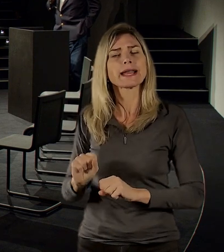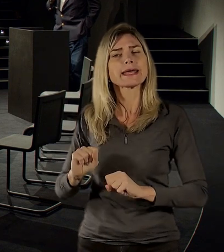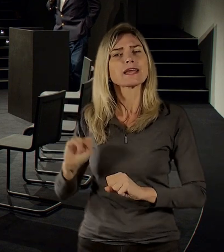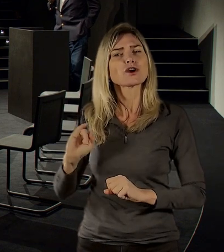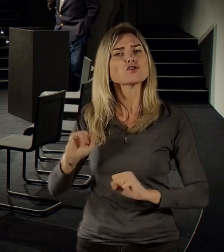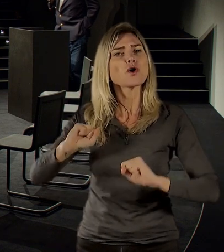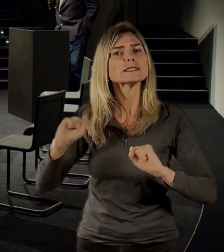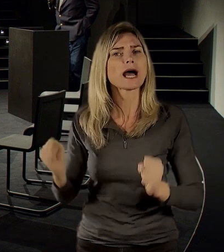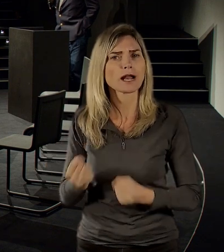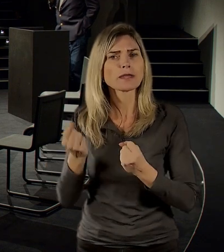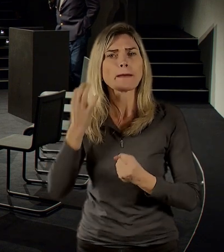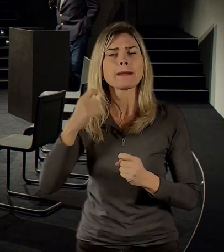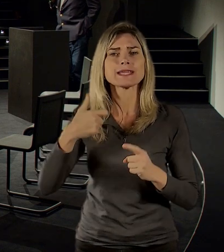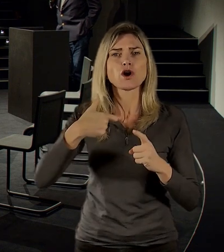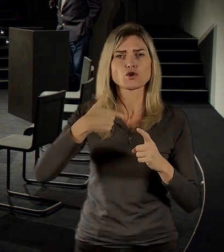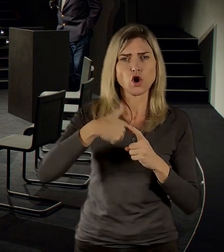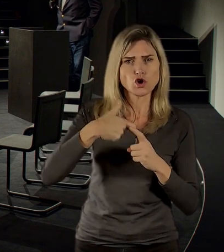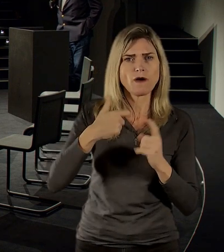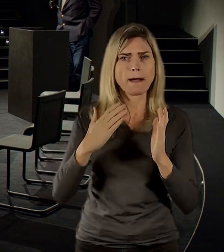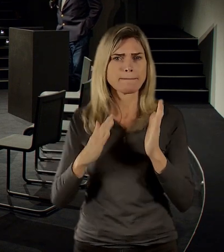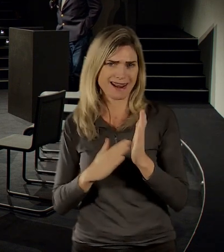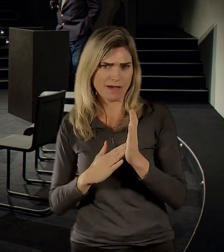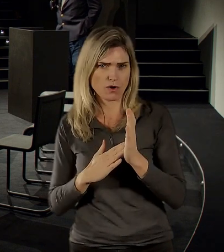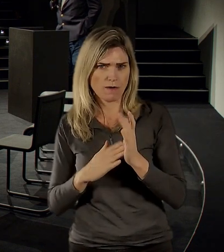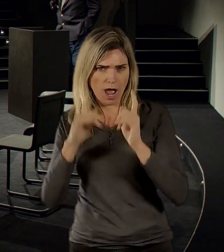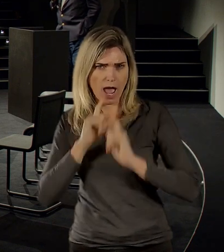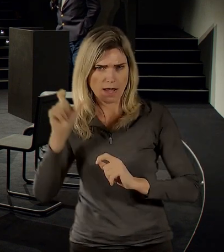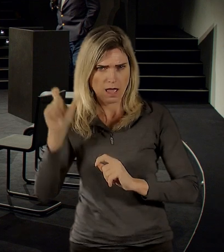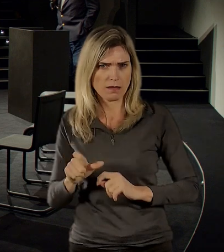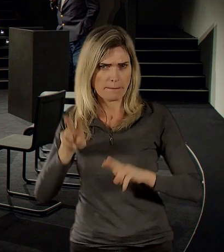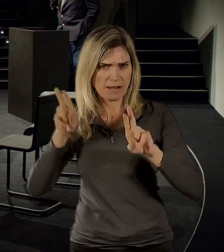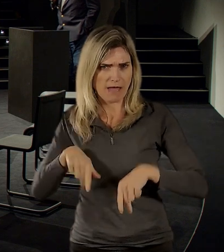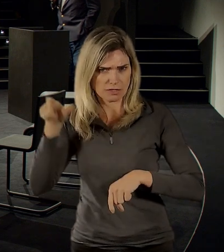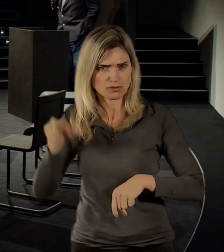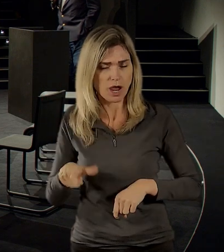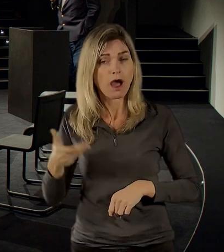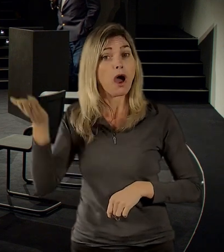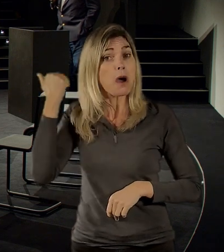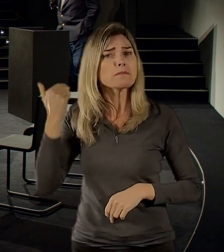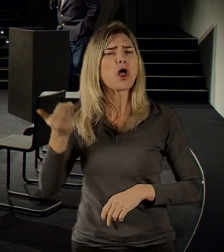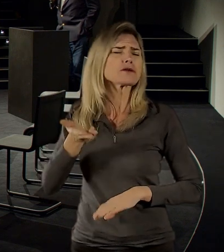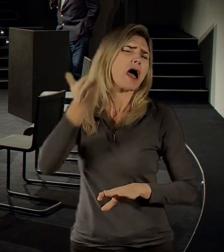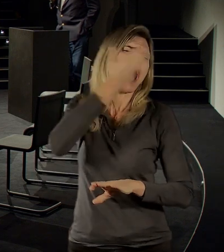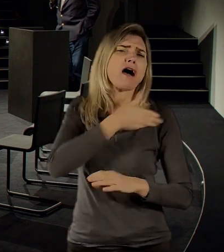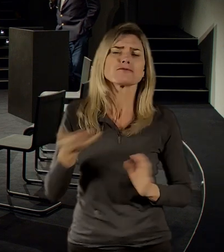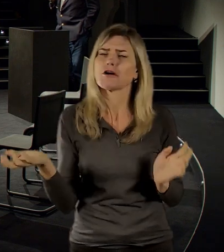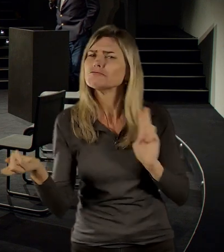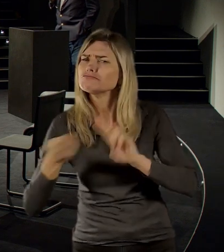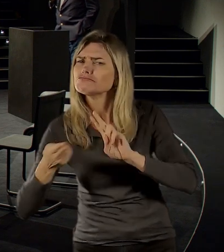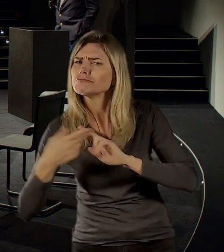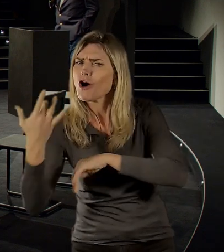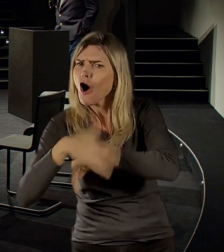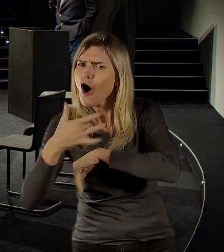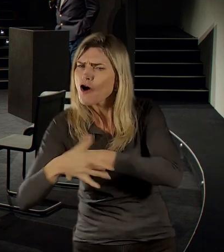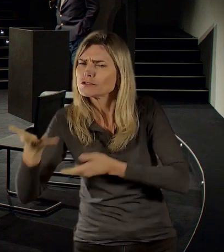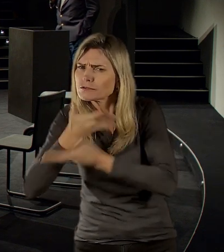Hany Kordové Marvanové, se kterou jsem se když jsi scházel prostě v hospodě a ví to prostě